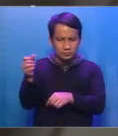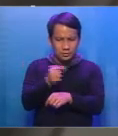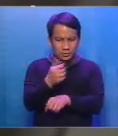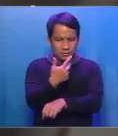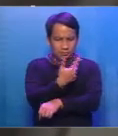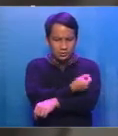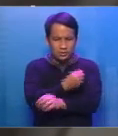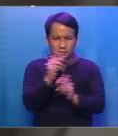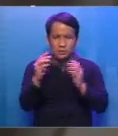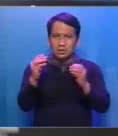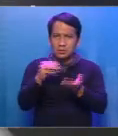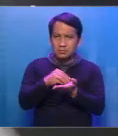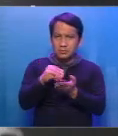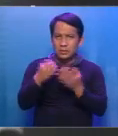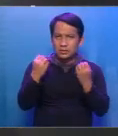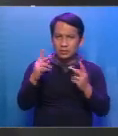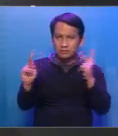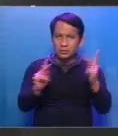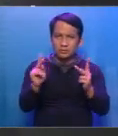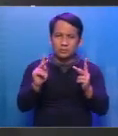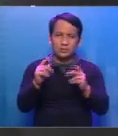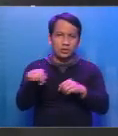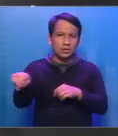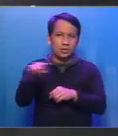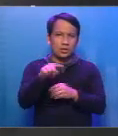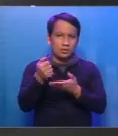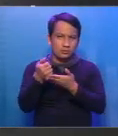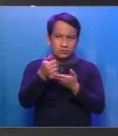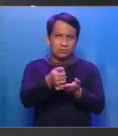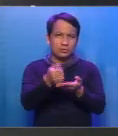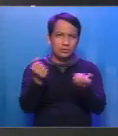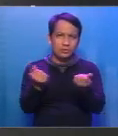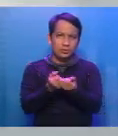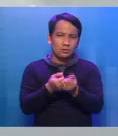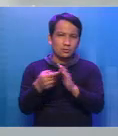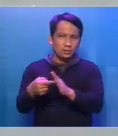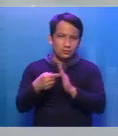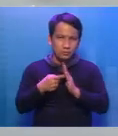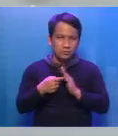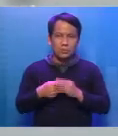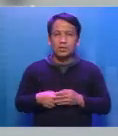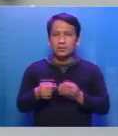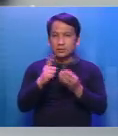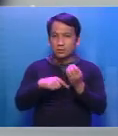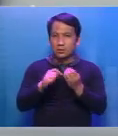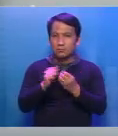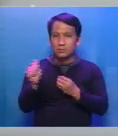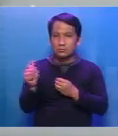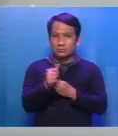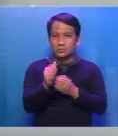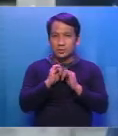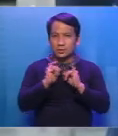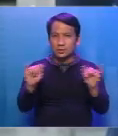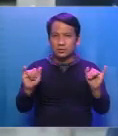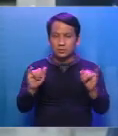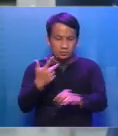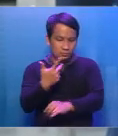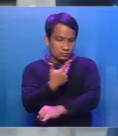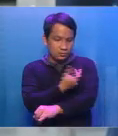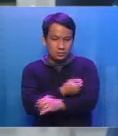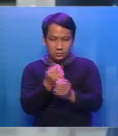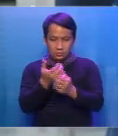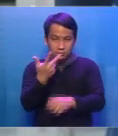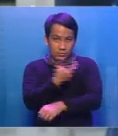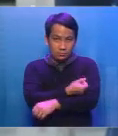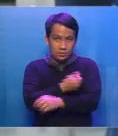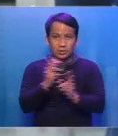sa milyon-milyong Pilipino, ay natutugunan ng logistical requirements para rito. Gayon na lamang ng mga gagamiting syringe at cold storage